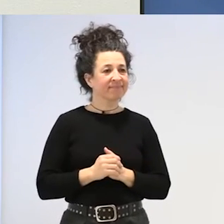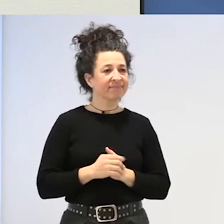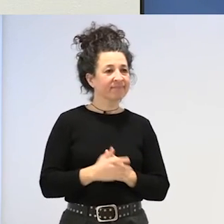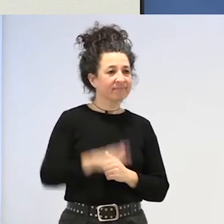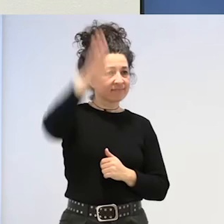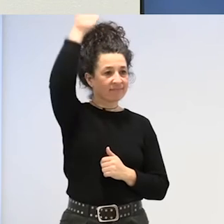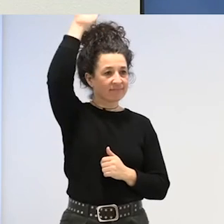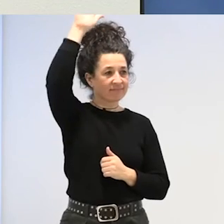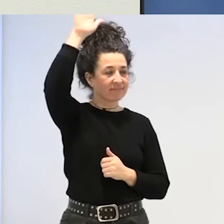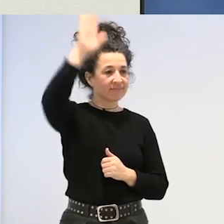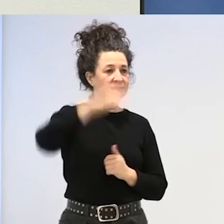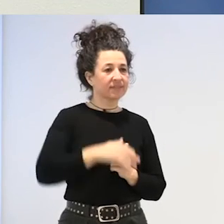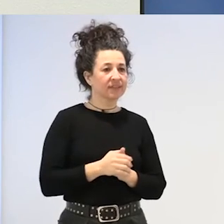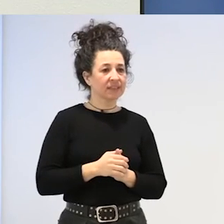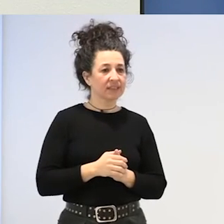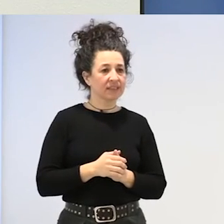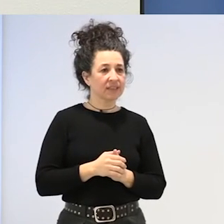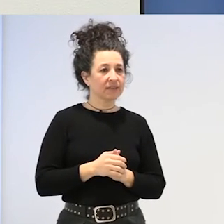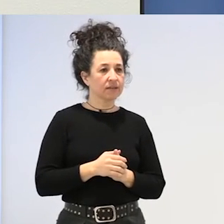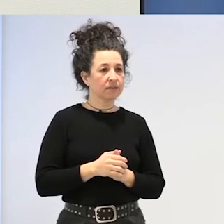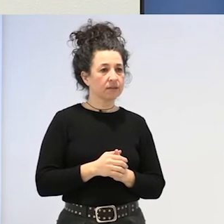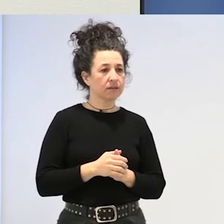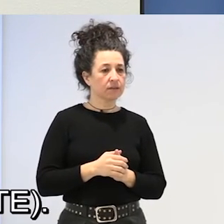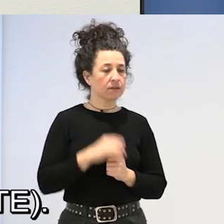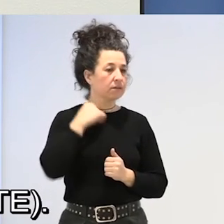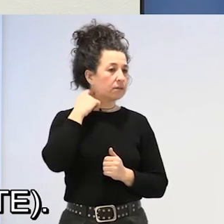Bueno, neri okurritzen zait...